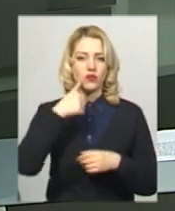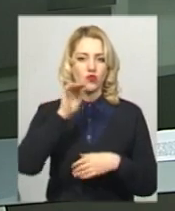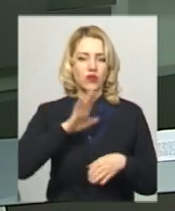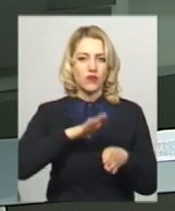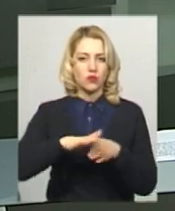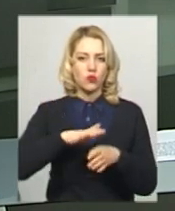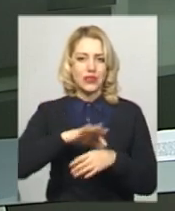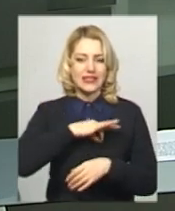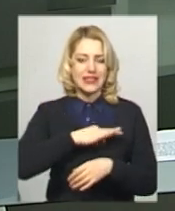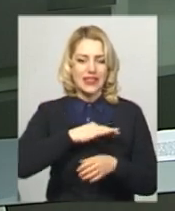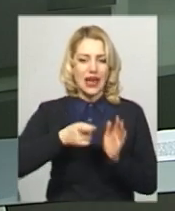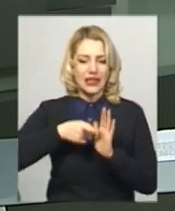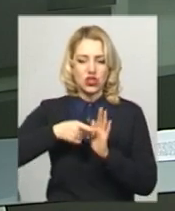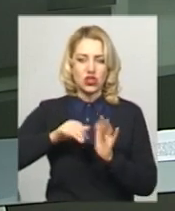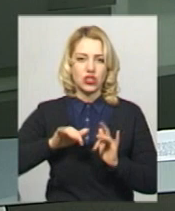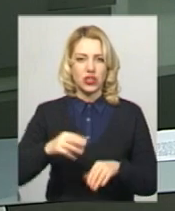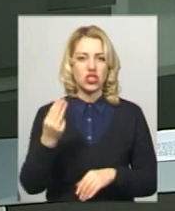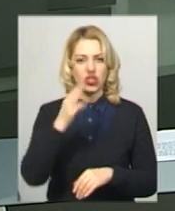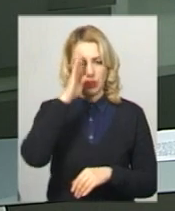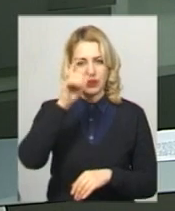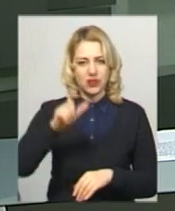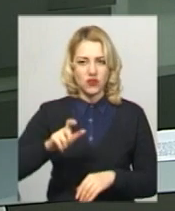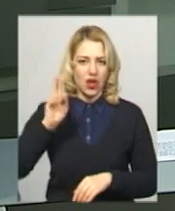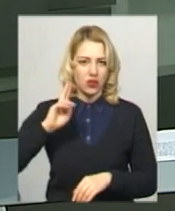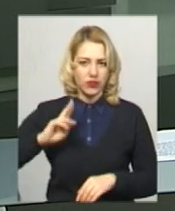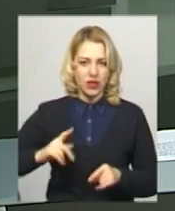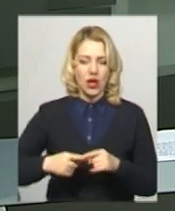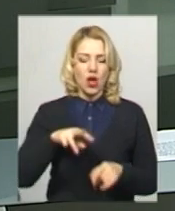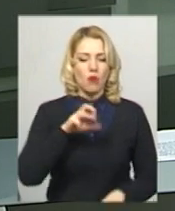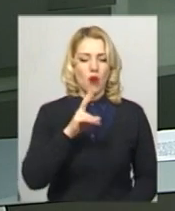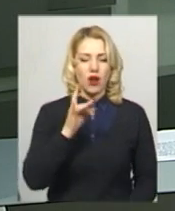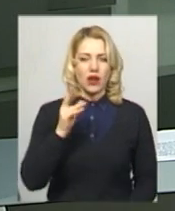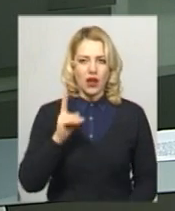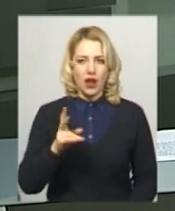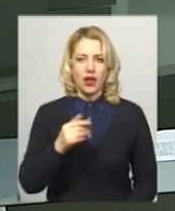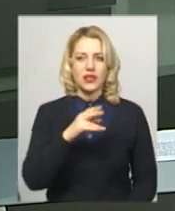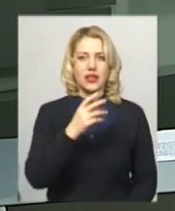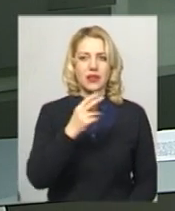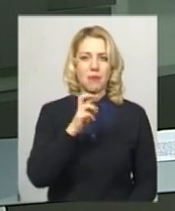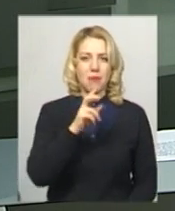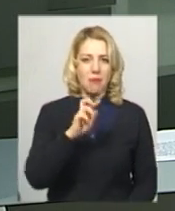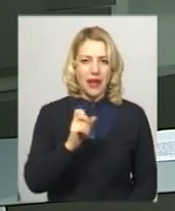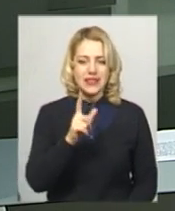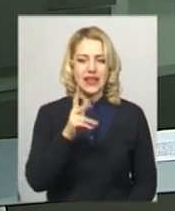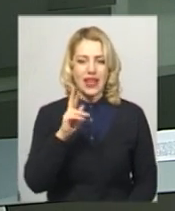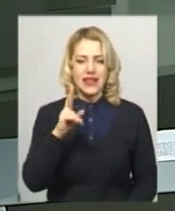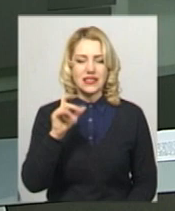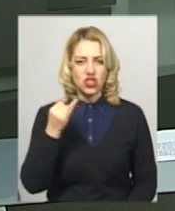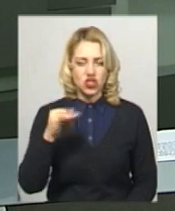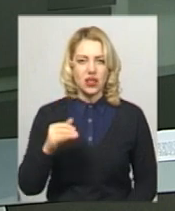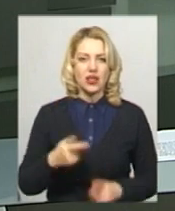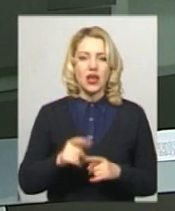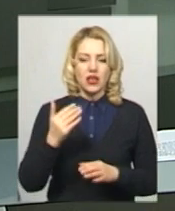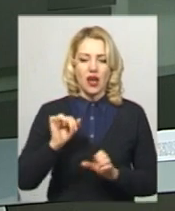відбулись слідчі дії щодо шепетівчанина Сергія Цибізова, Романа Мокряка та Юрія Без'язичного. Там моряків та їхніх